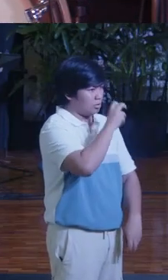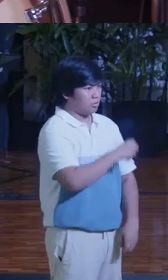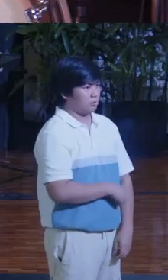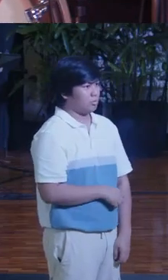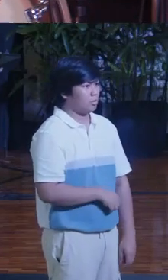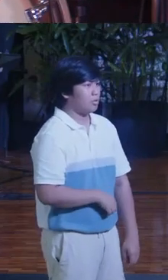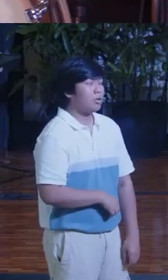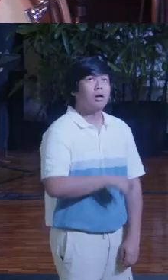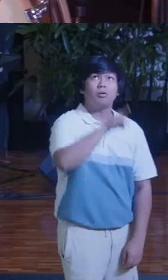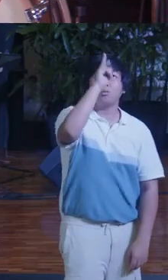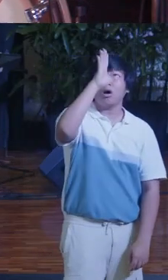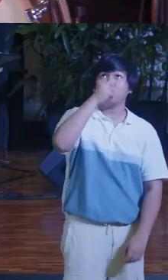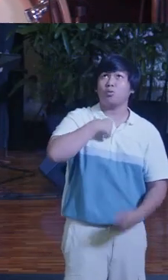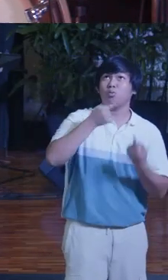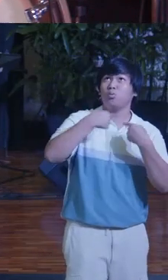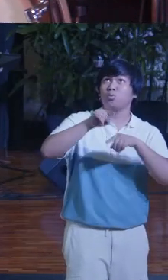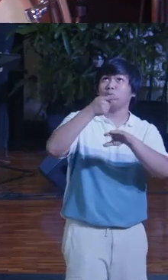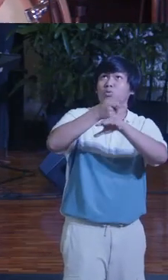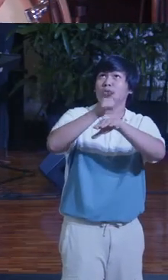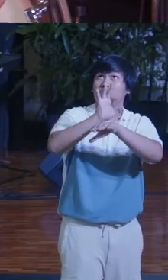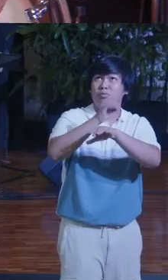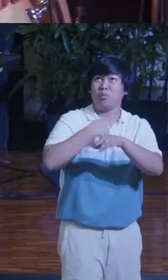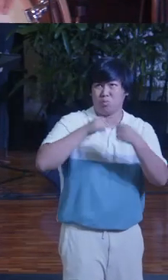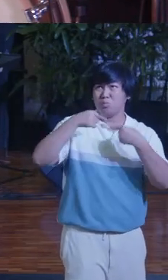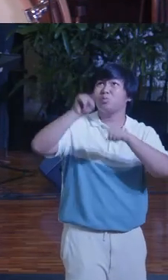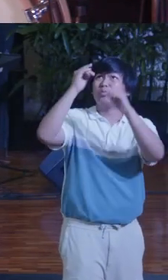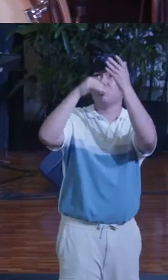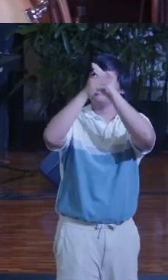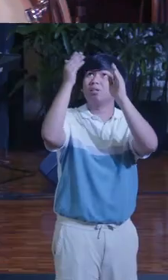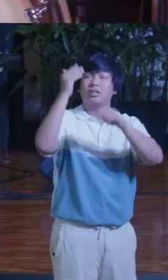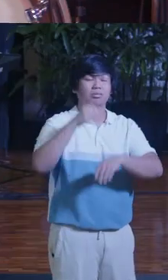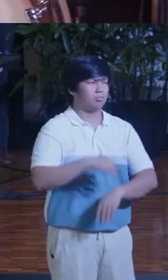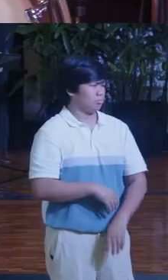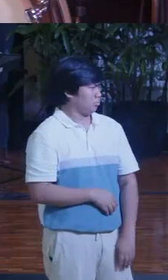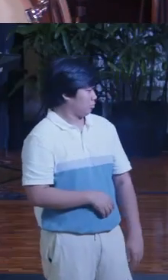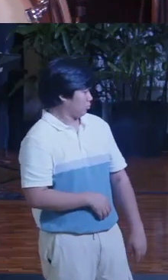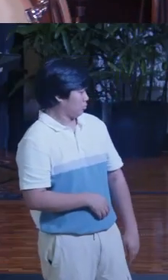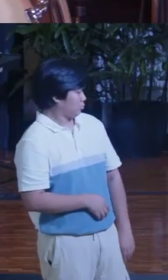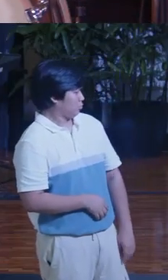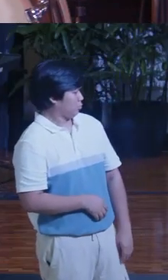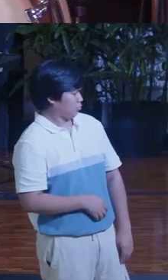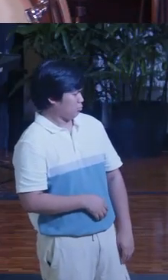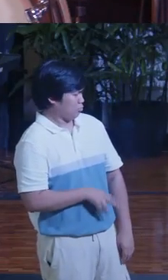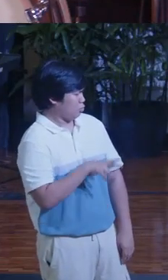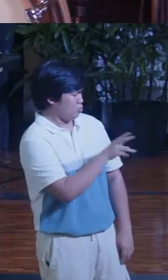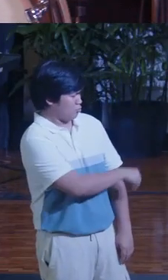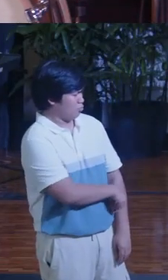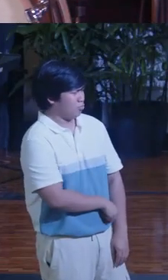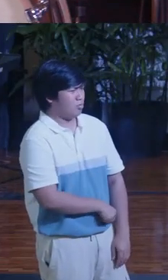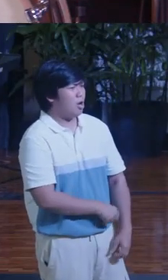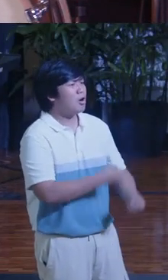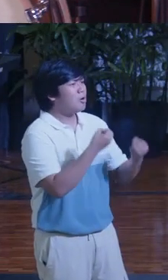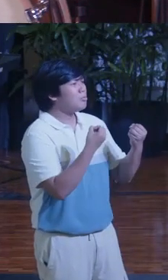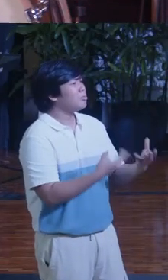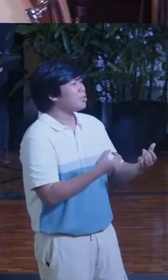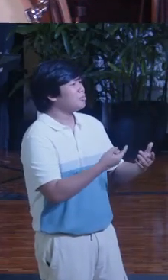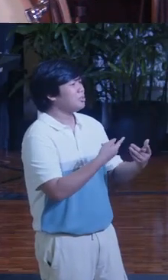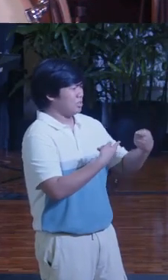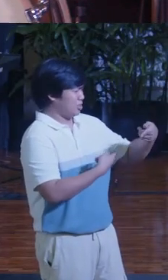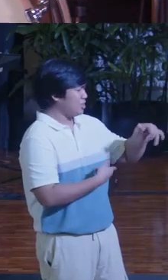Taga-GCF naman ako, Panginoon, papasukin mo na ako sa langit. Ay, marami din taga-GCF nandun sa impyerno.